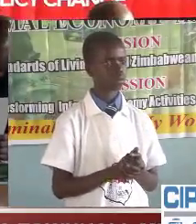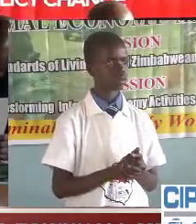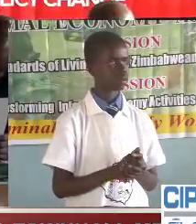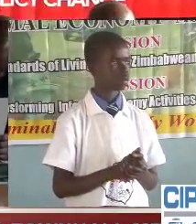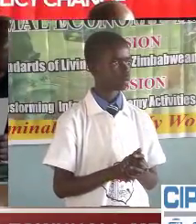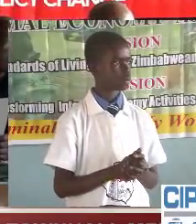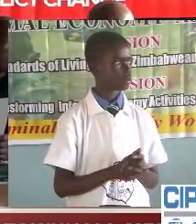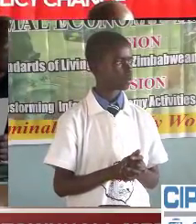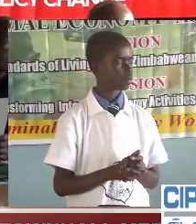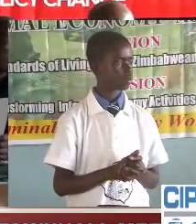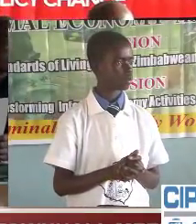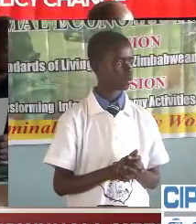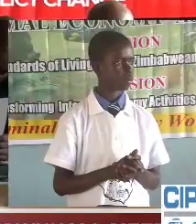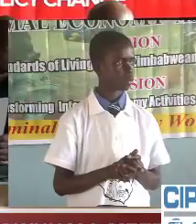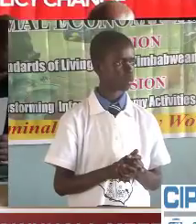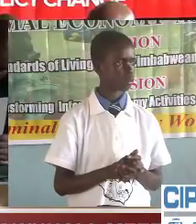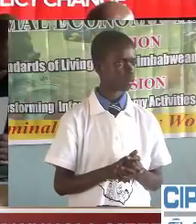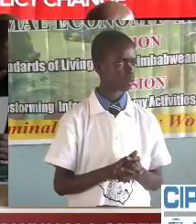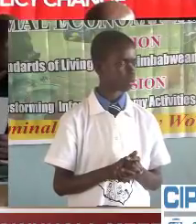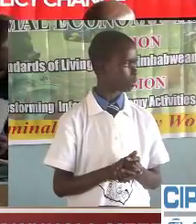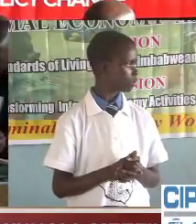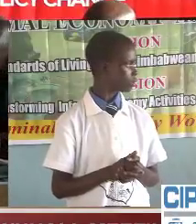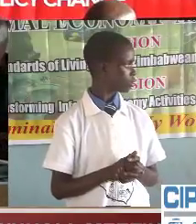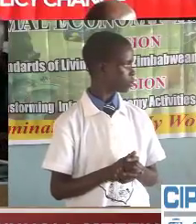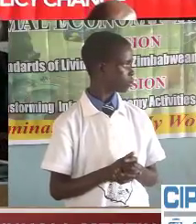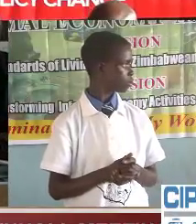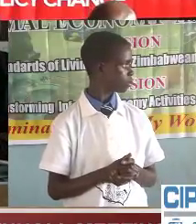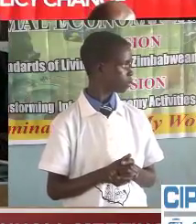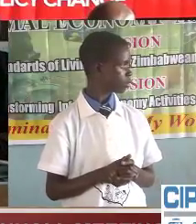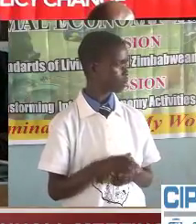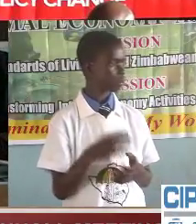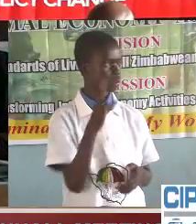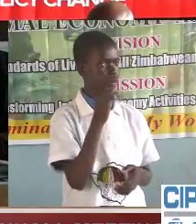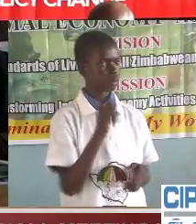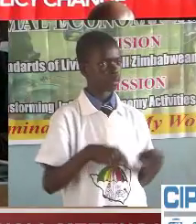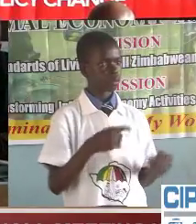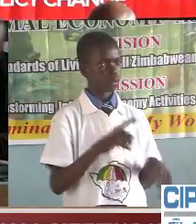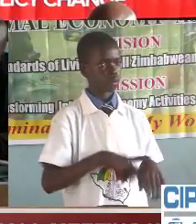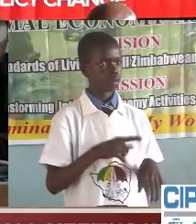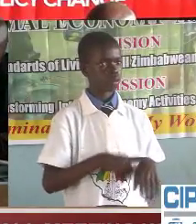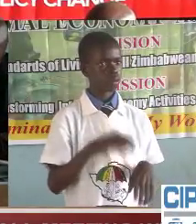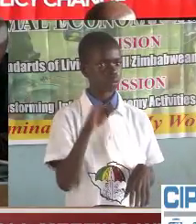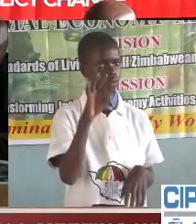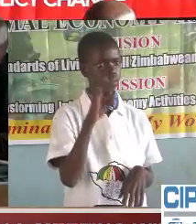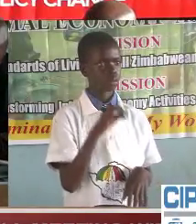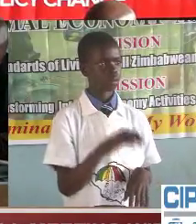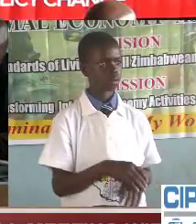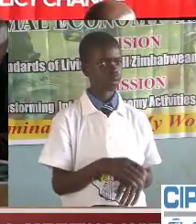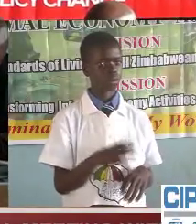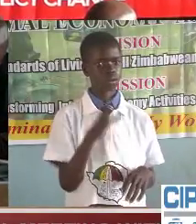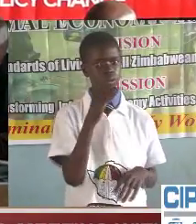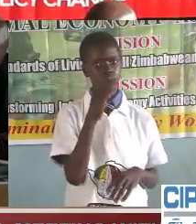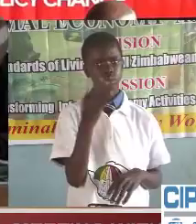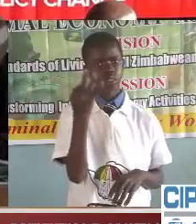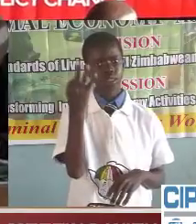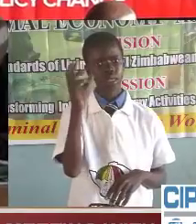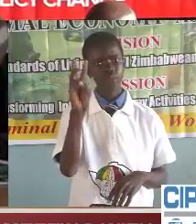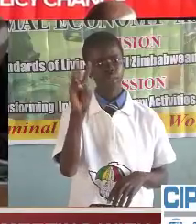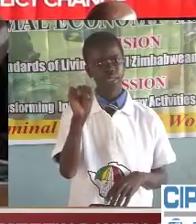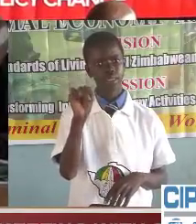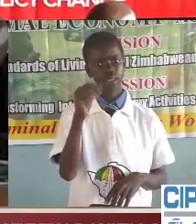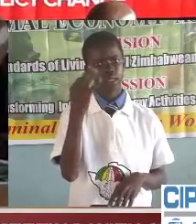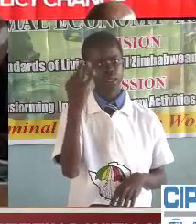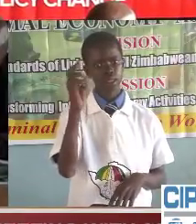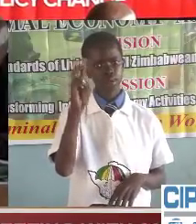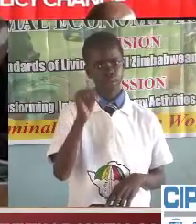Ndofunga vataderera mibvunzo matora naye. Ndichakupaiwo maminutes 3 ekuti mukwanise kupindura. Ende chikangorira ndinotomira